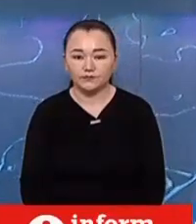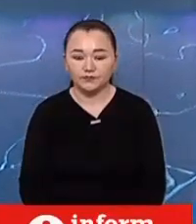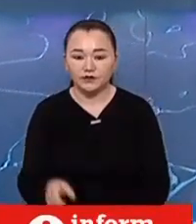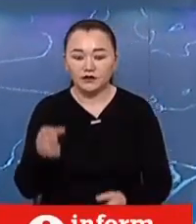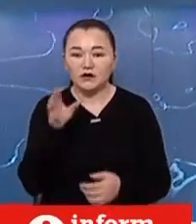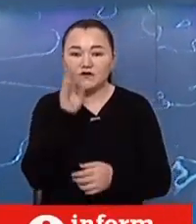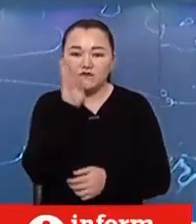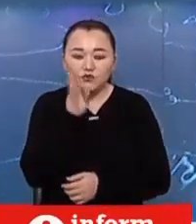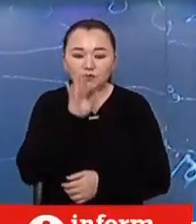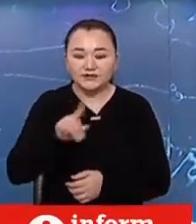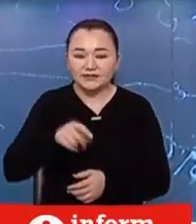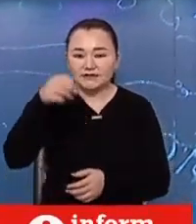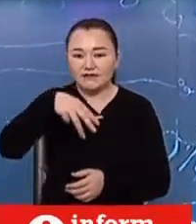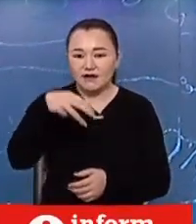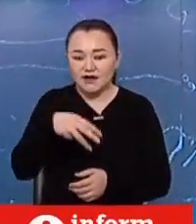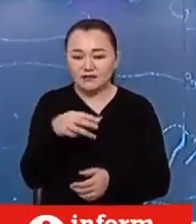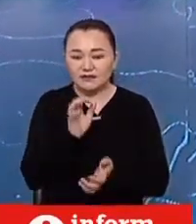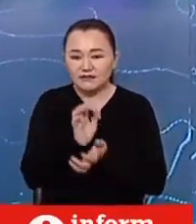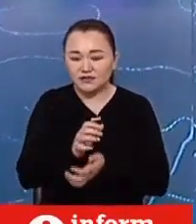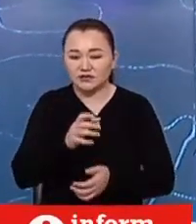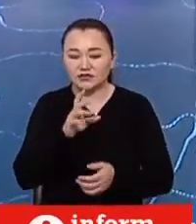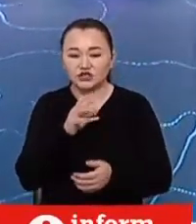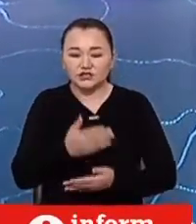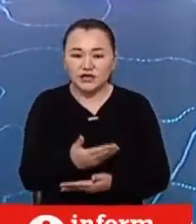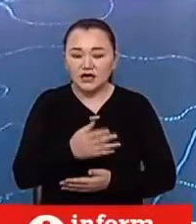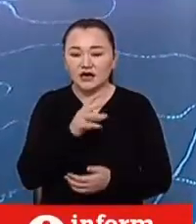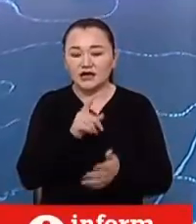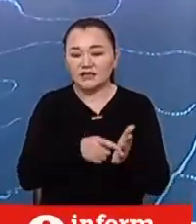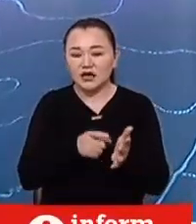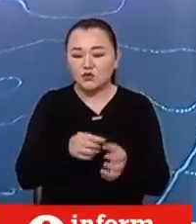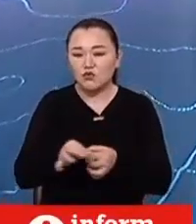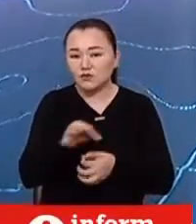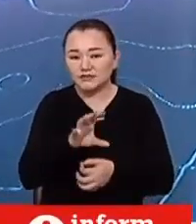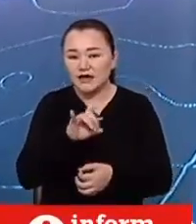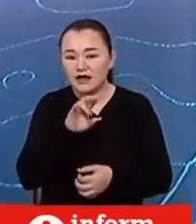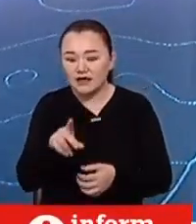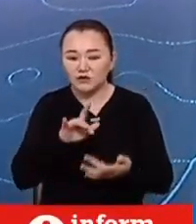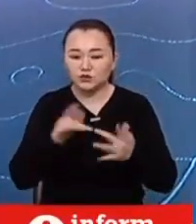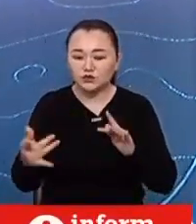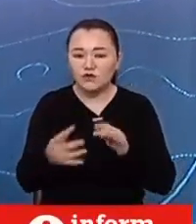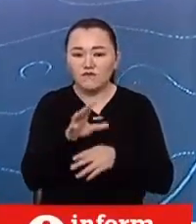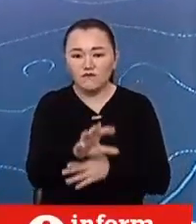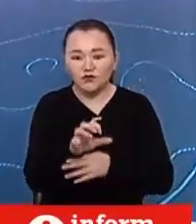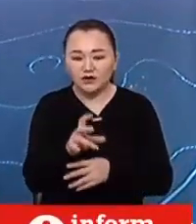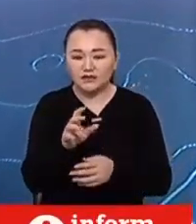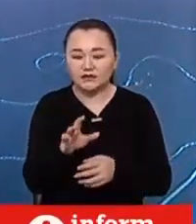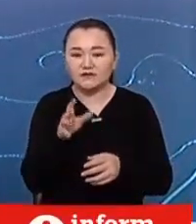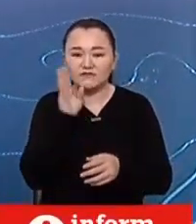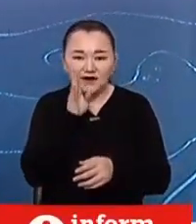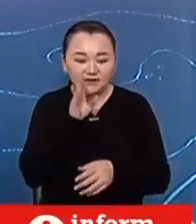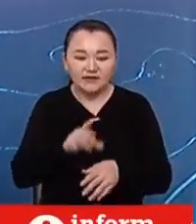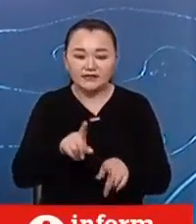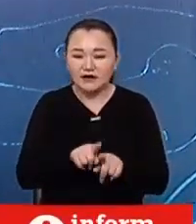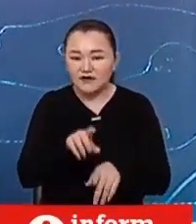На мутную воду из крана пожаловались жители города Саранск Карагандинской области. В соцсетях они публикуют фото набранной жидкости, но даже